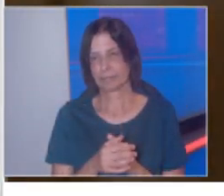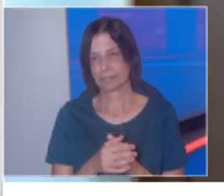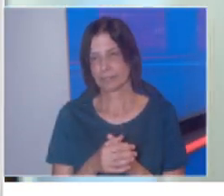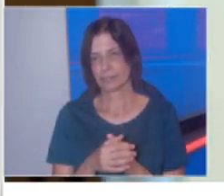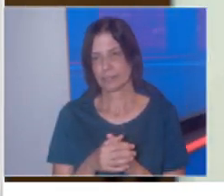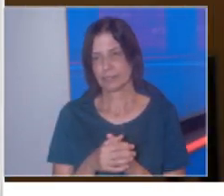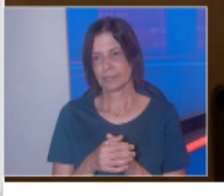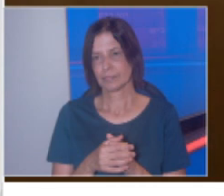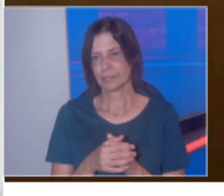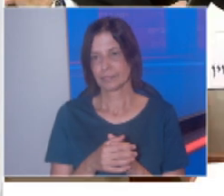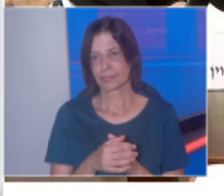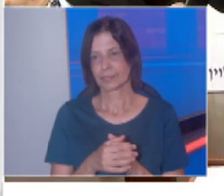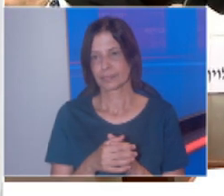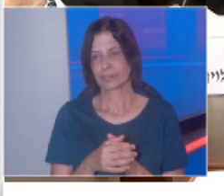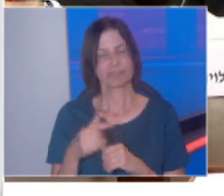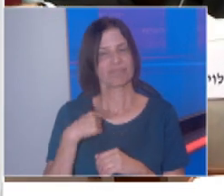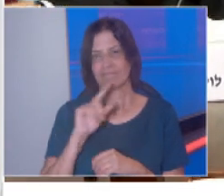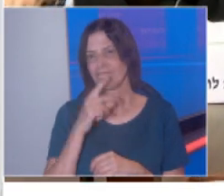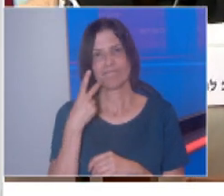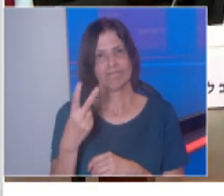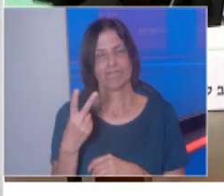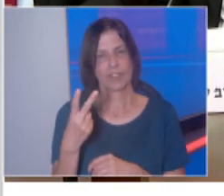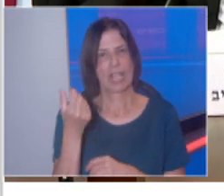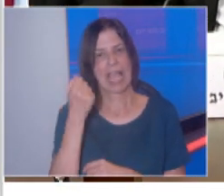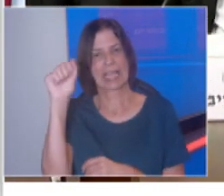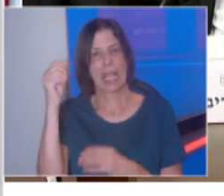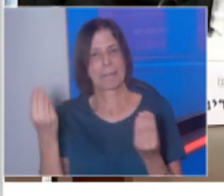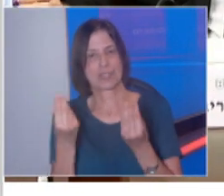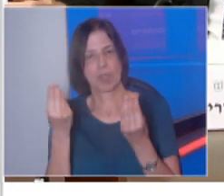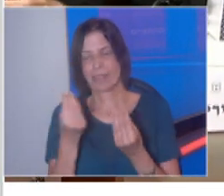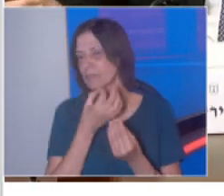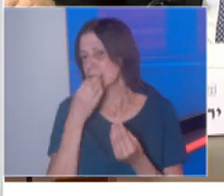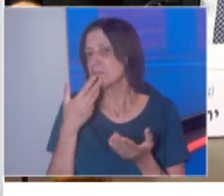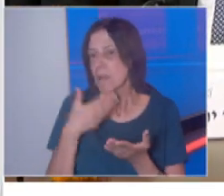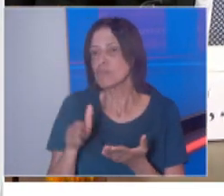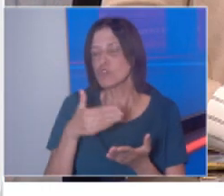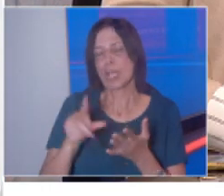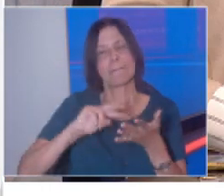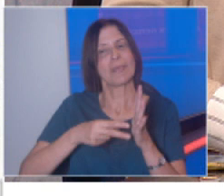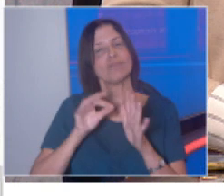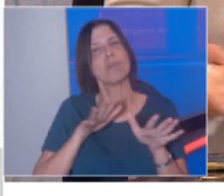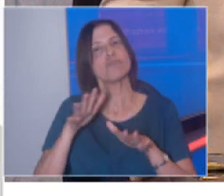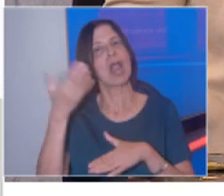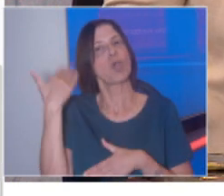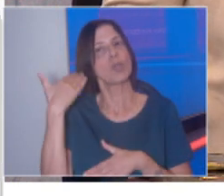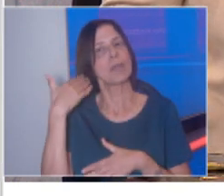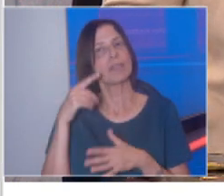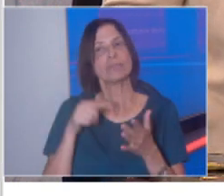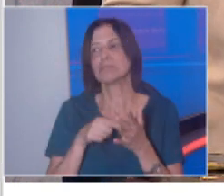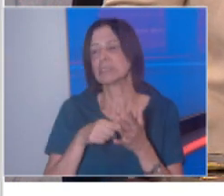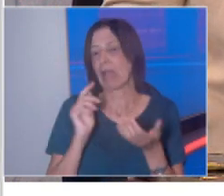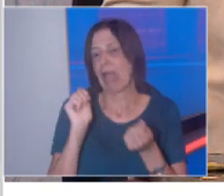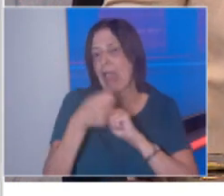אני לא רואה פה איזושהי חריגה מסוימת. לא, אבל אם אתם ממשיכים את המדיניות של הממשלה הקודמת, אז למה להחליף